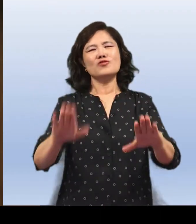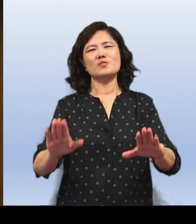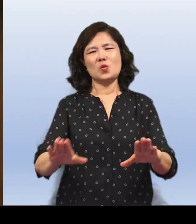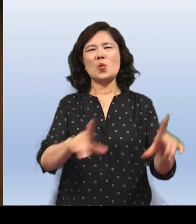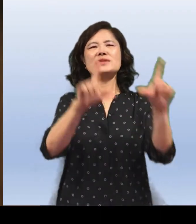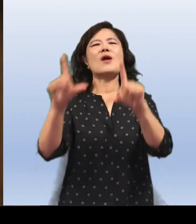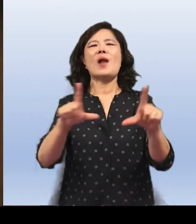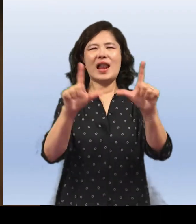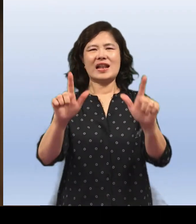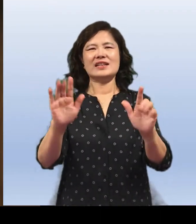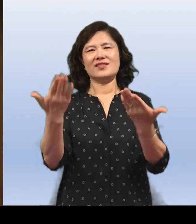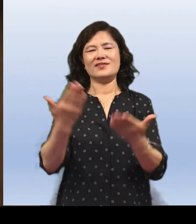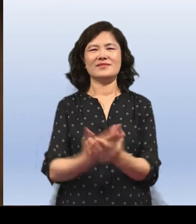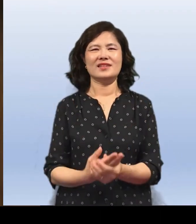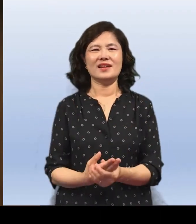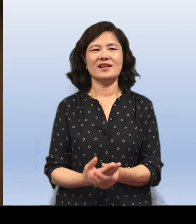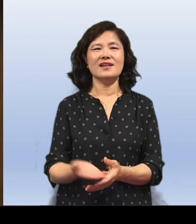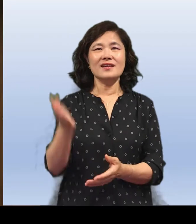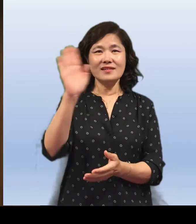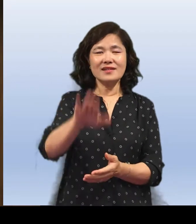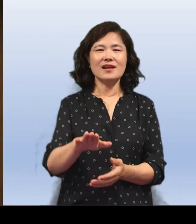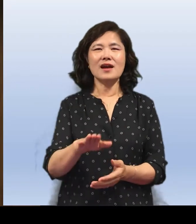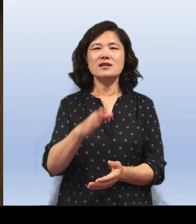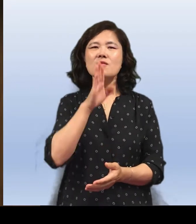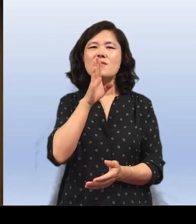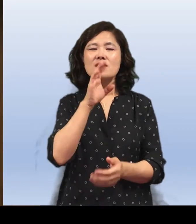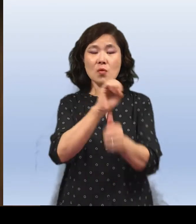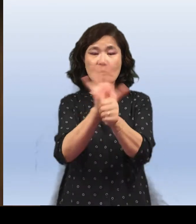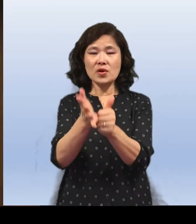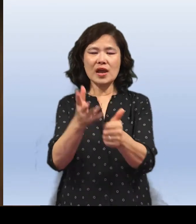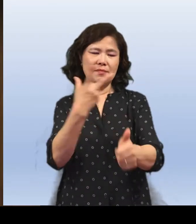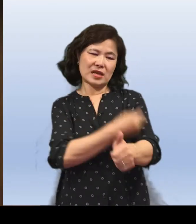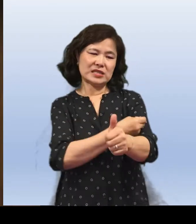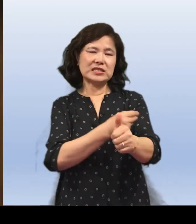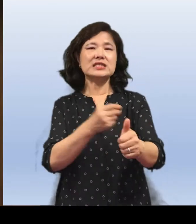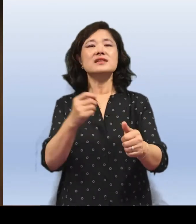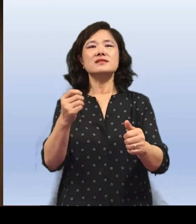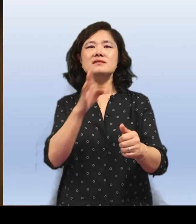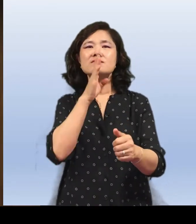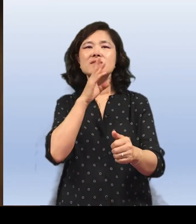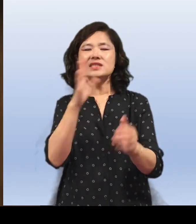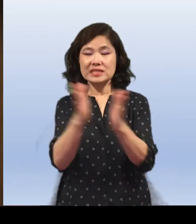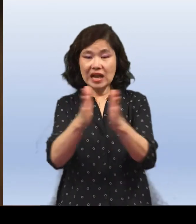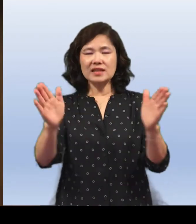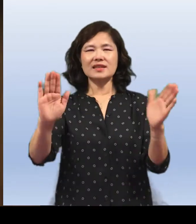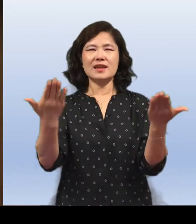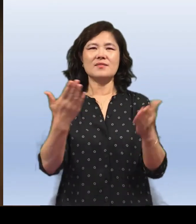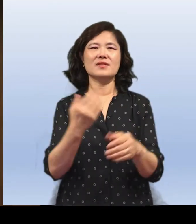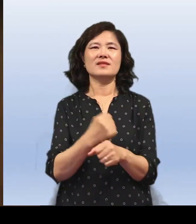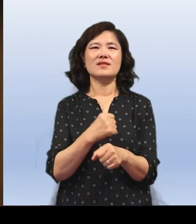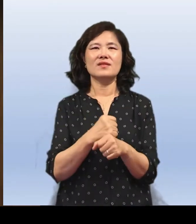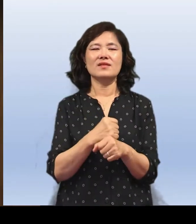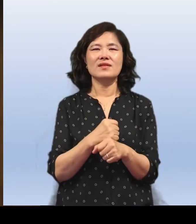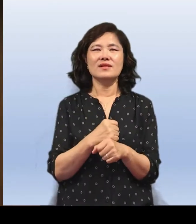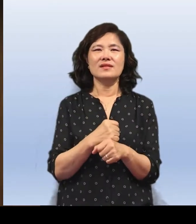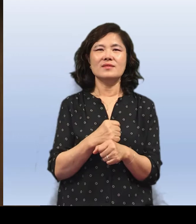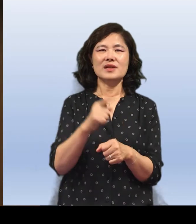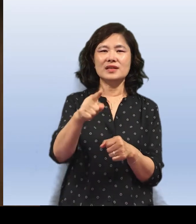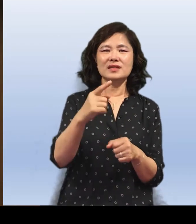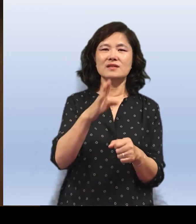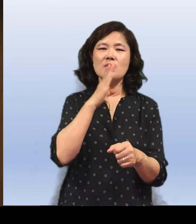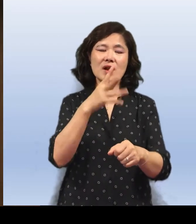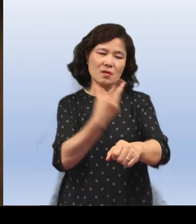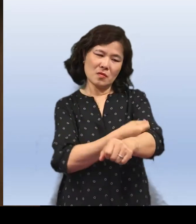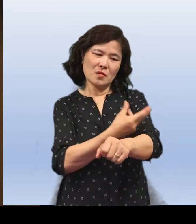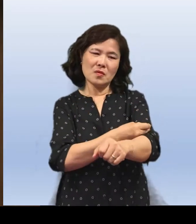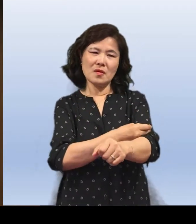되어버린 것 같습니다. 하지만 이제 코로나 백신이 개발되면서 이 접종률이